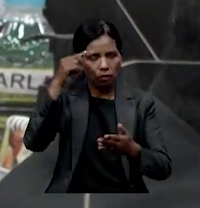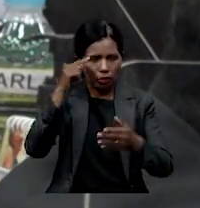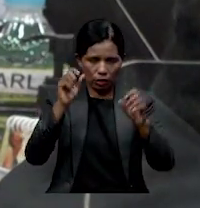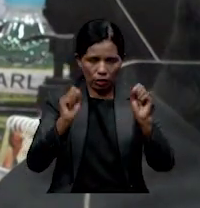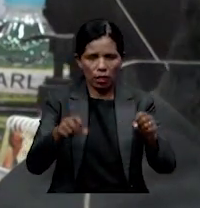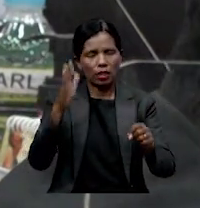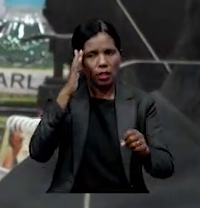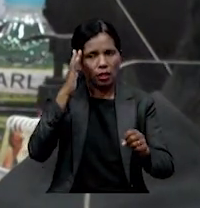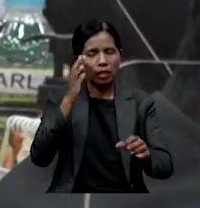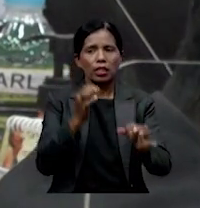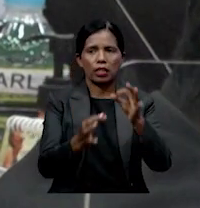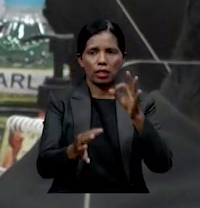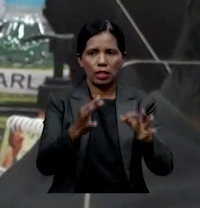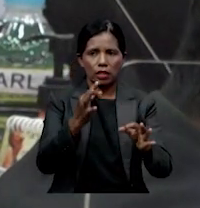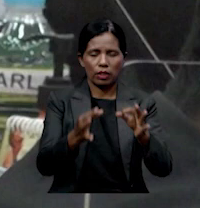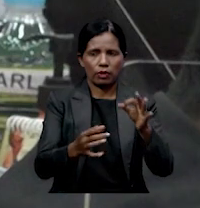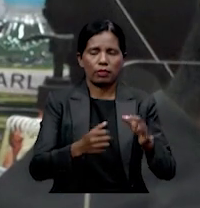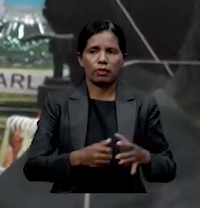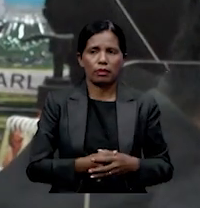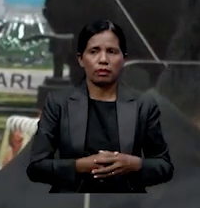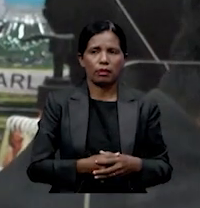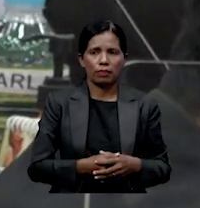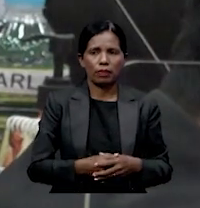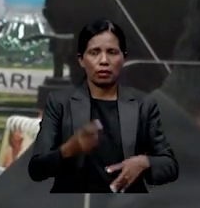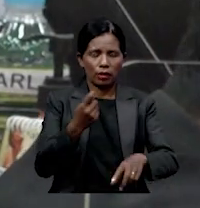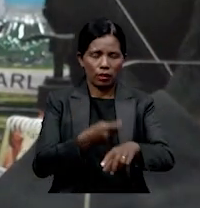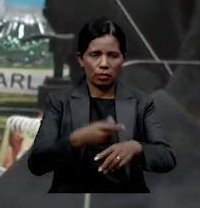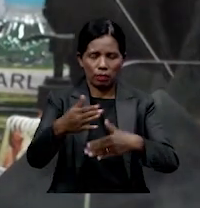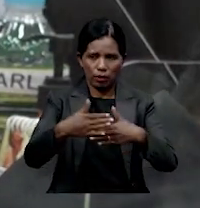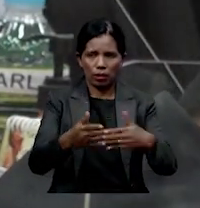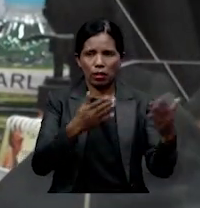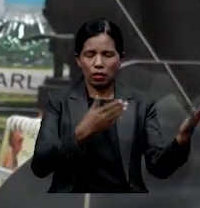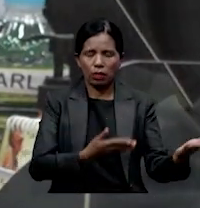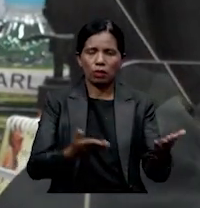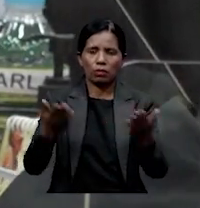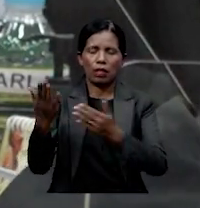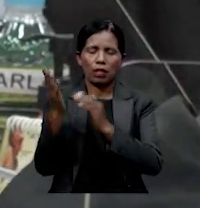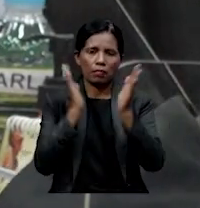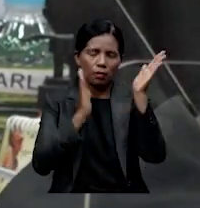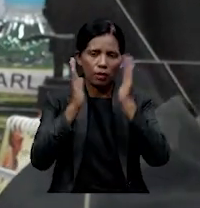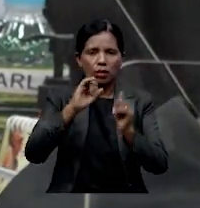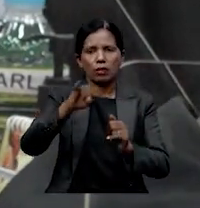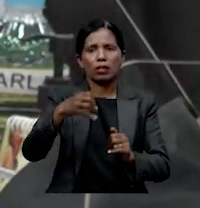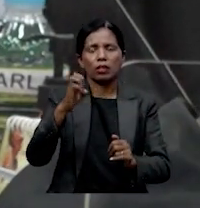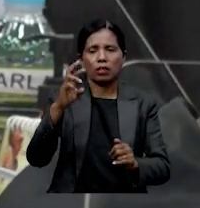idane. Sekari ida tempu badak ne atu lori ba iha Malaysia no Jerman.